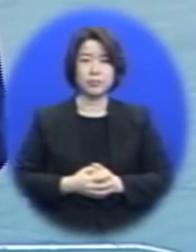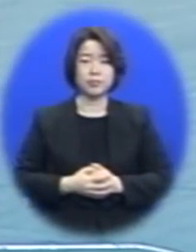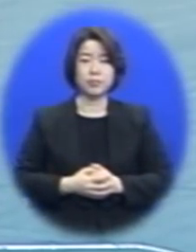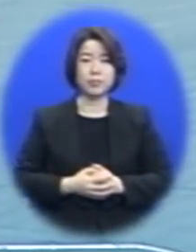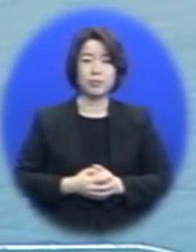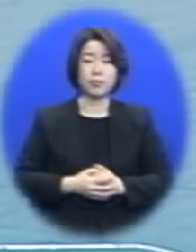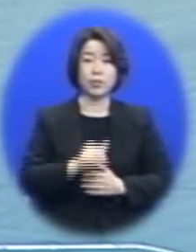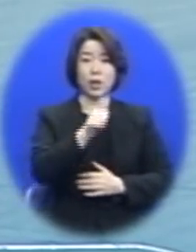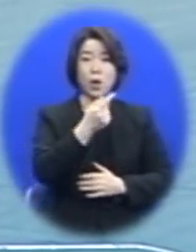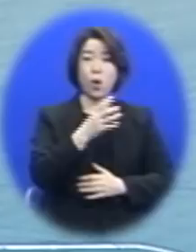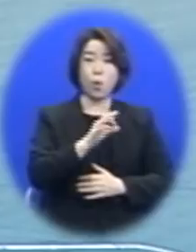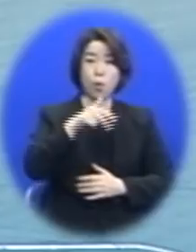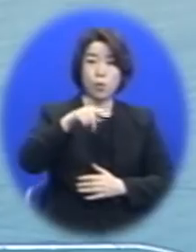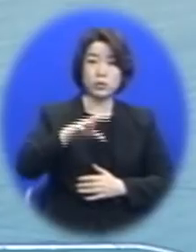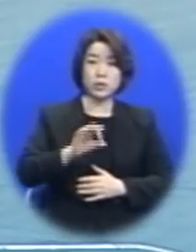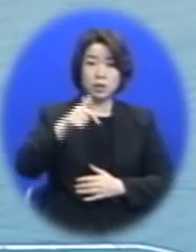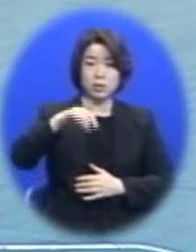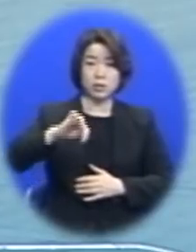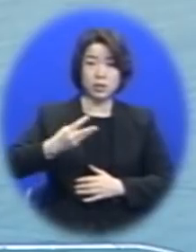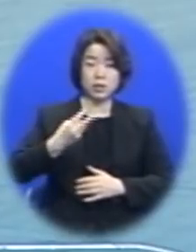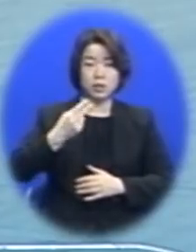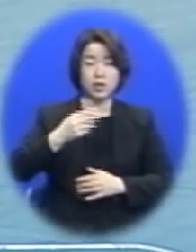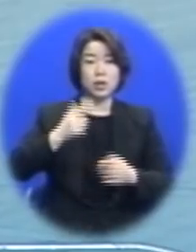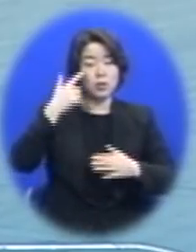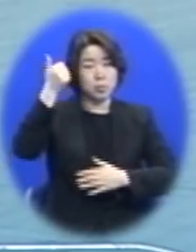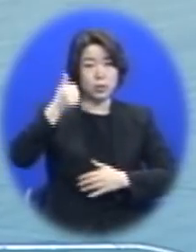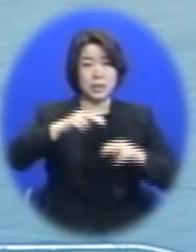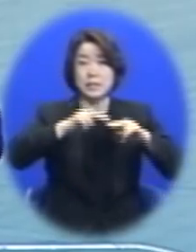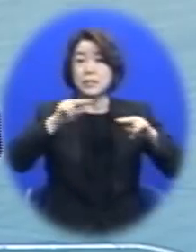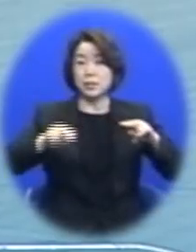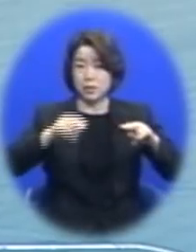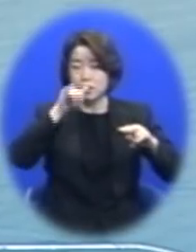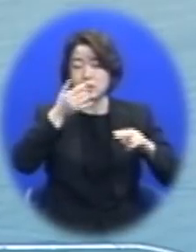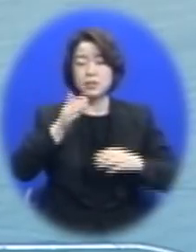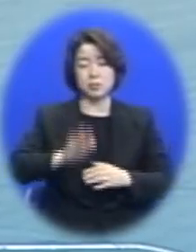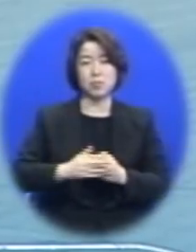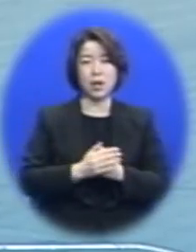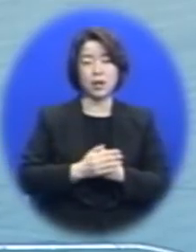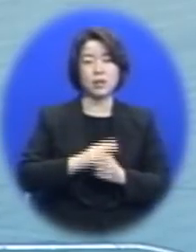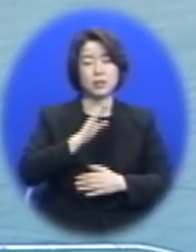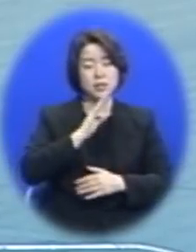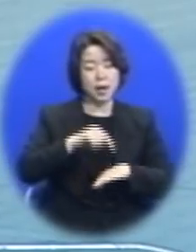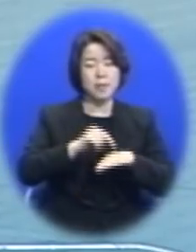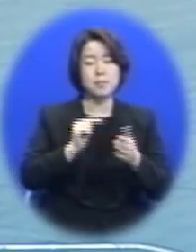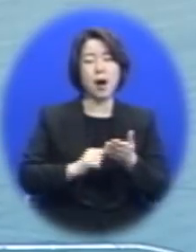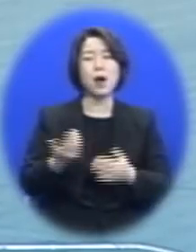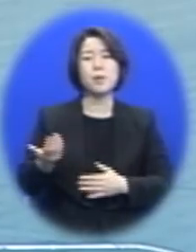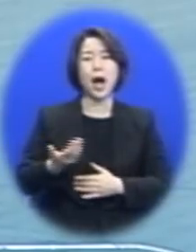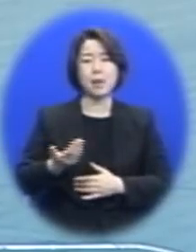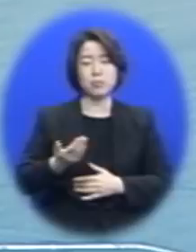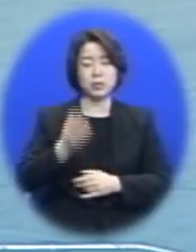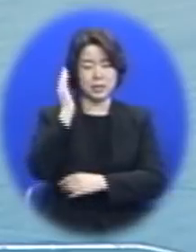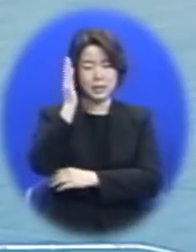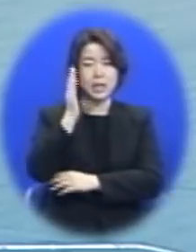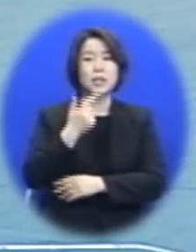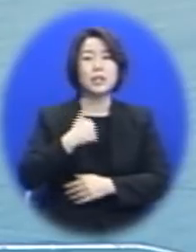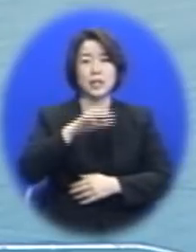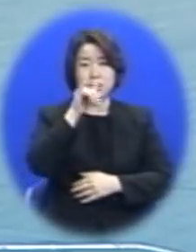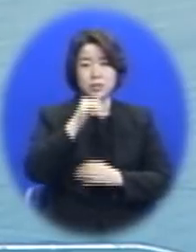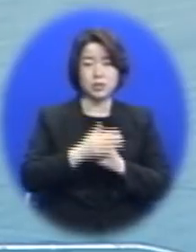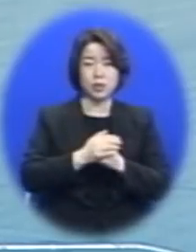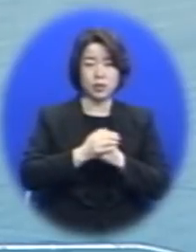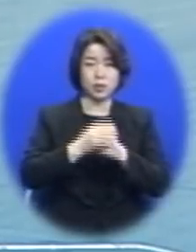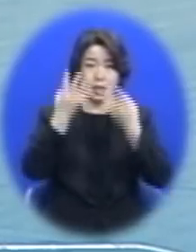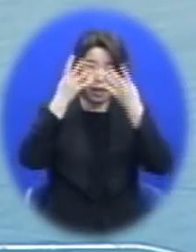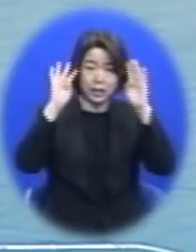홍정길 목사님 은퇴 하셨습니다만 참 마음 아픈 이야기를 하시더라고요 대학생 시절